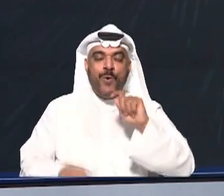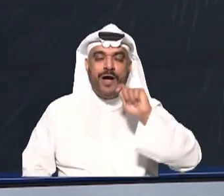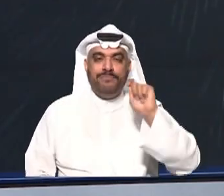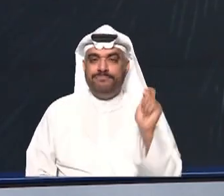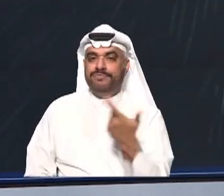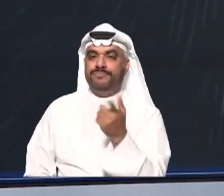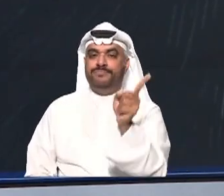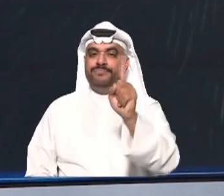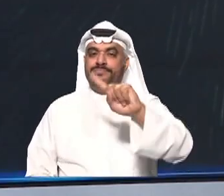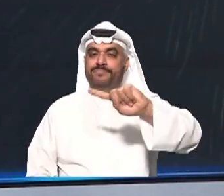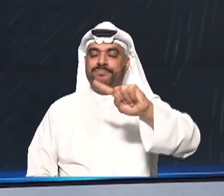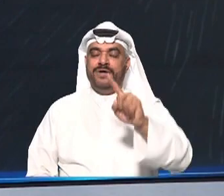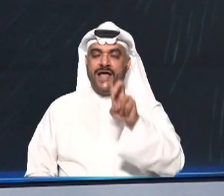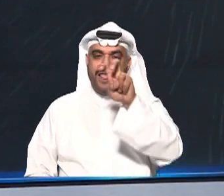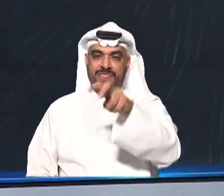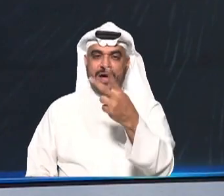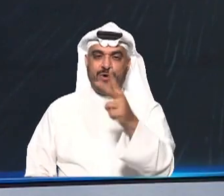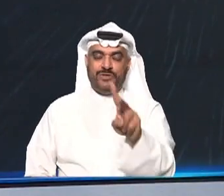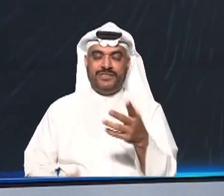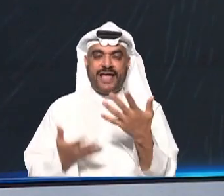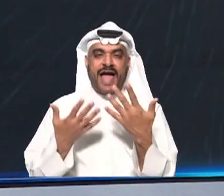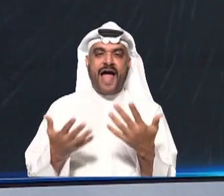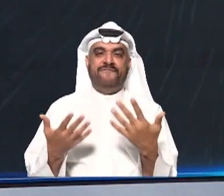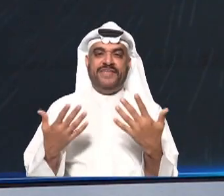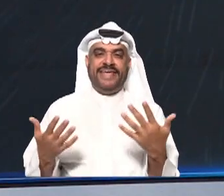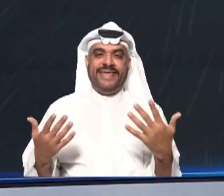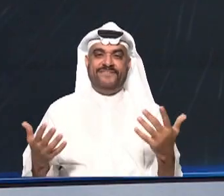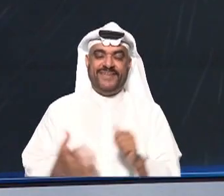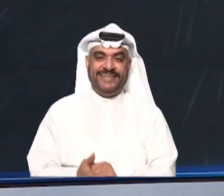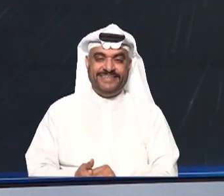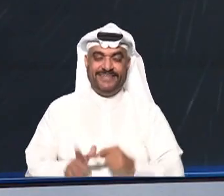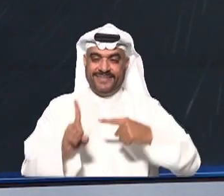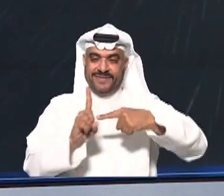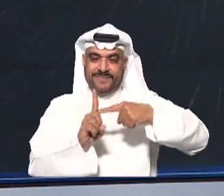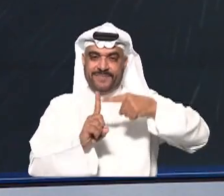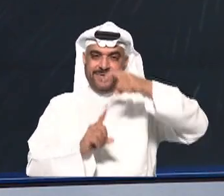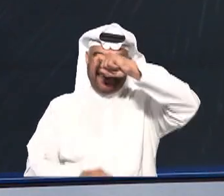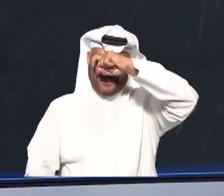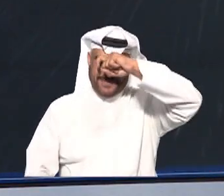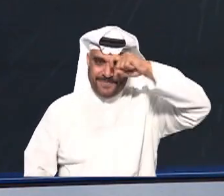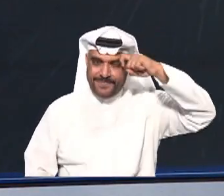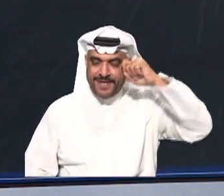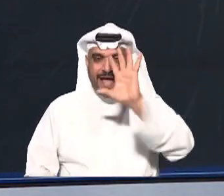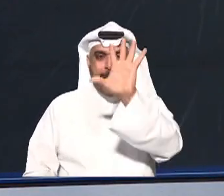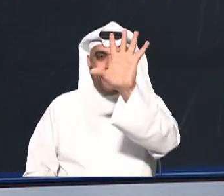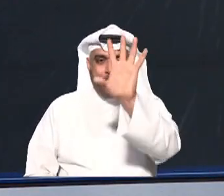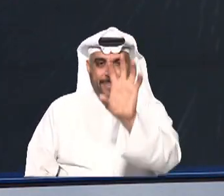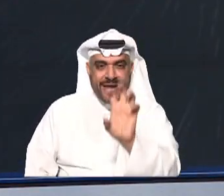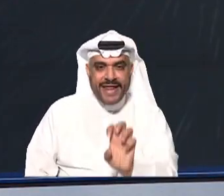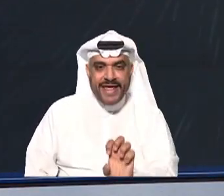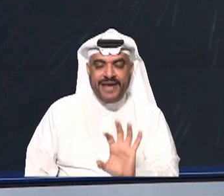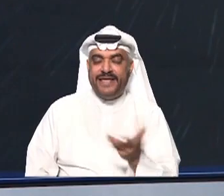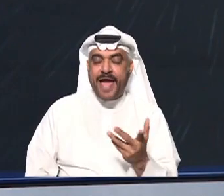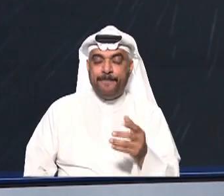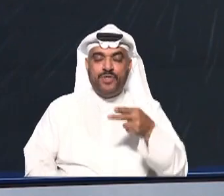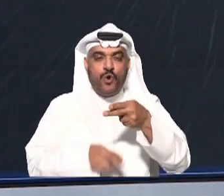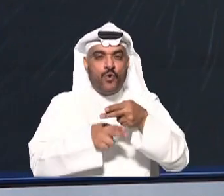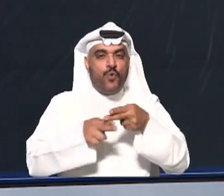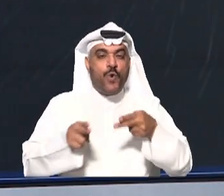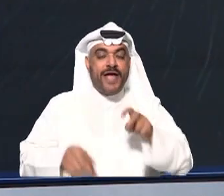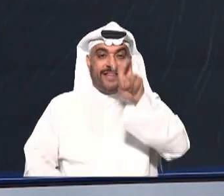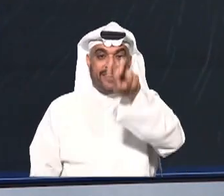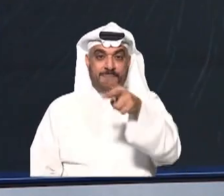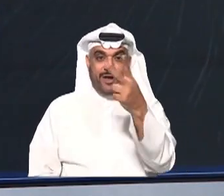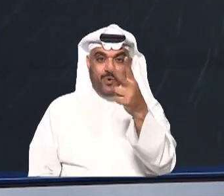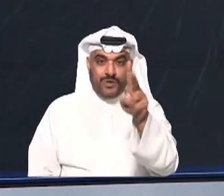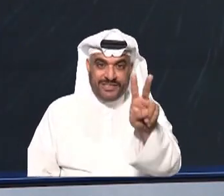قد تصل سرعتها إلى 28 كيلومتر في الساعة. ودرجات الحرارة المتوقعة في منتصف هذه الليلة مدينة الكويت قد تصل إلى 28